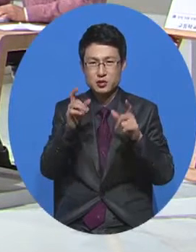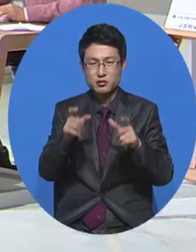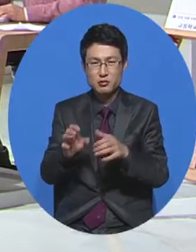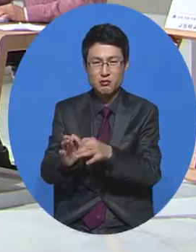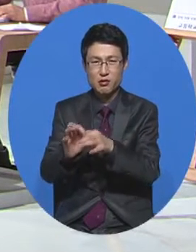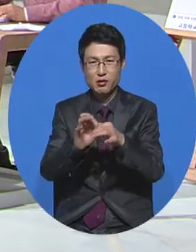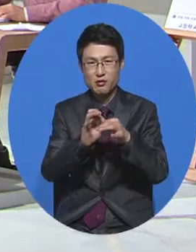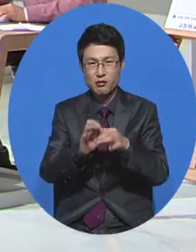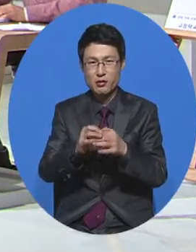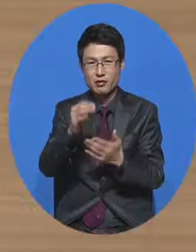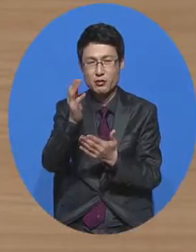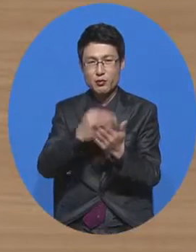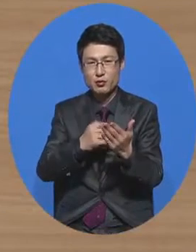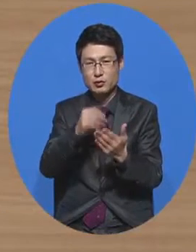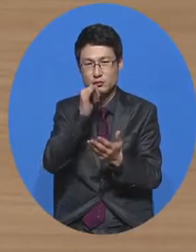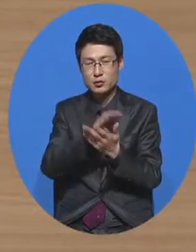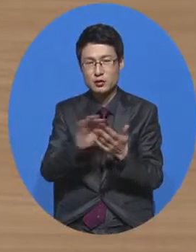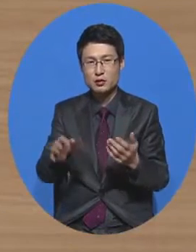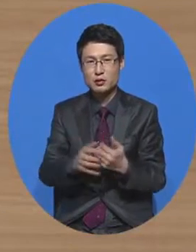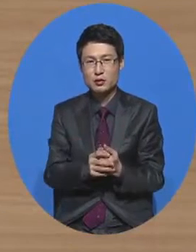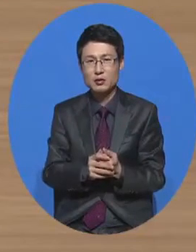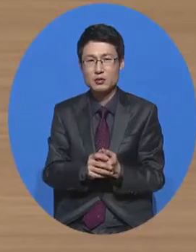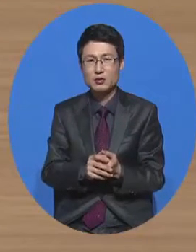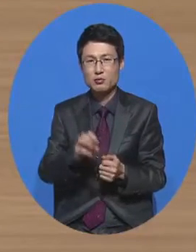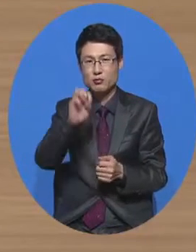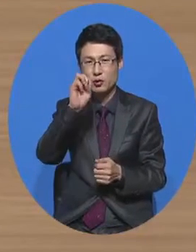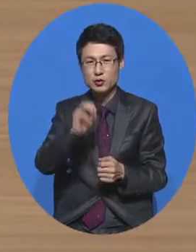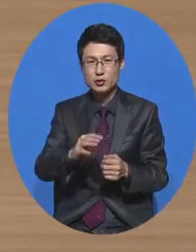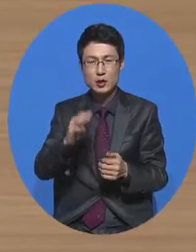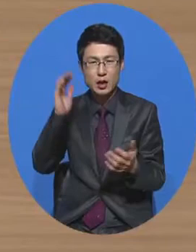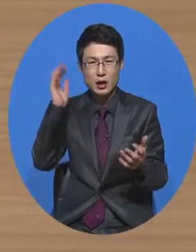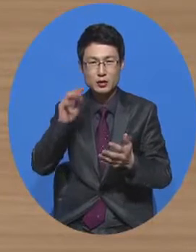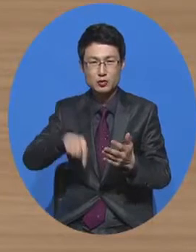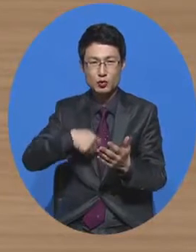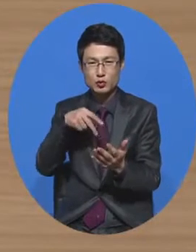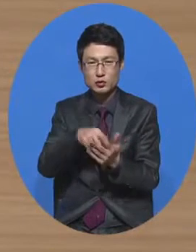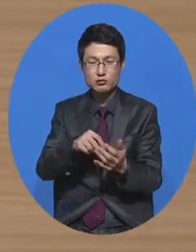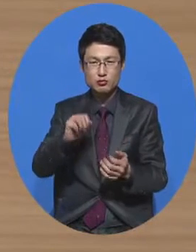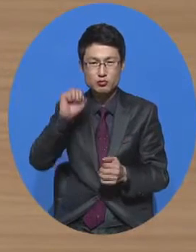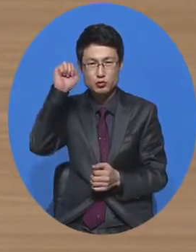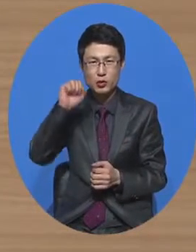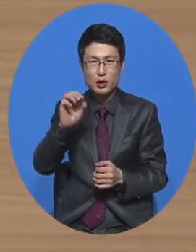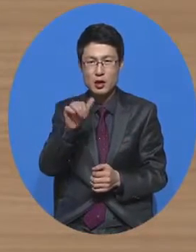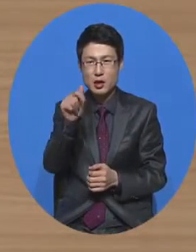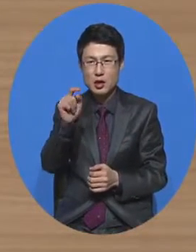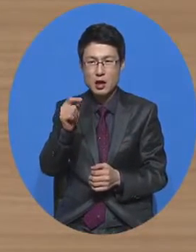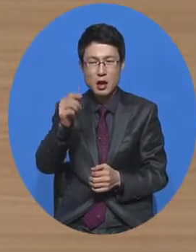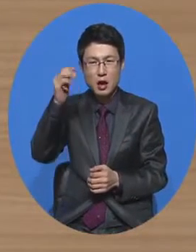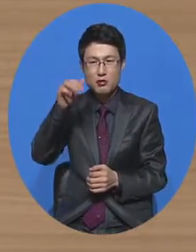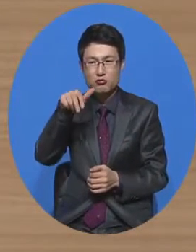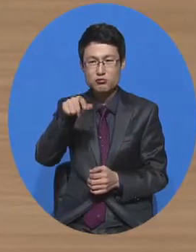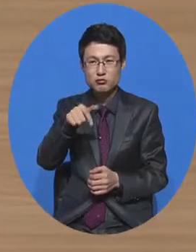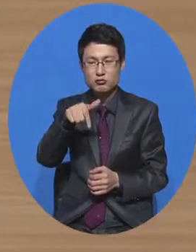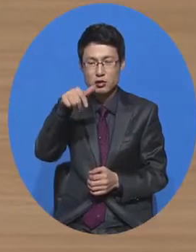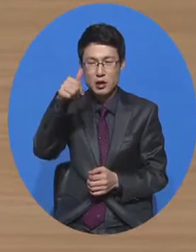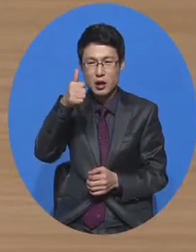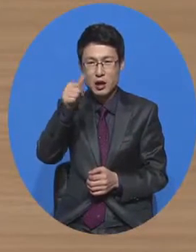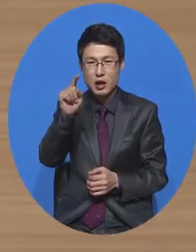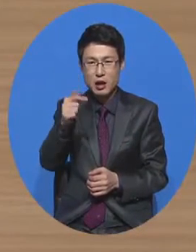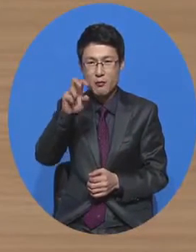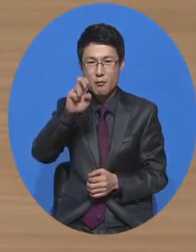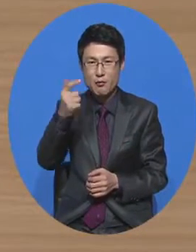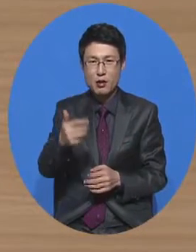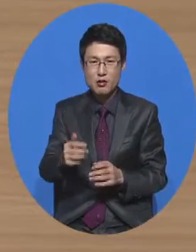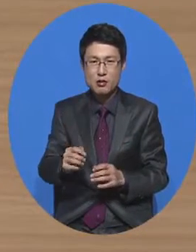내용이 몇 가지가 더 있는데요 어 광주 학생 독립 운동 이나 한말 우 병 활동 등에 대해서도 분량의